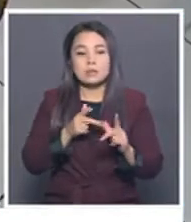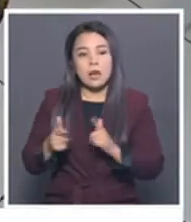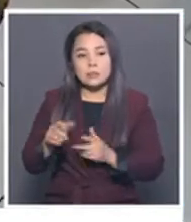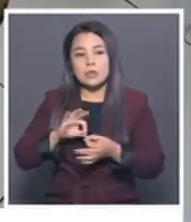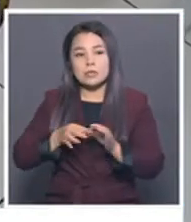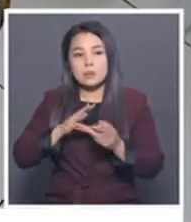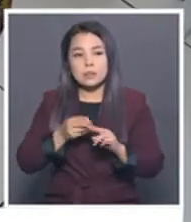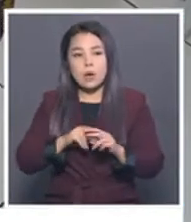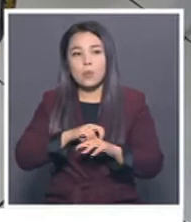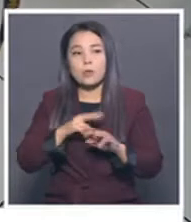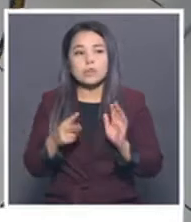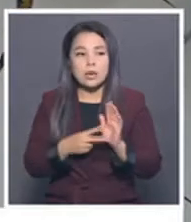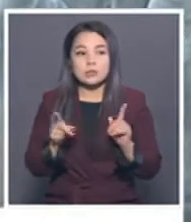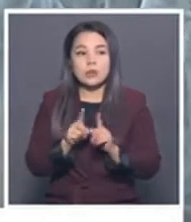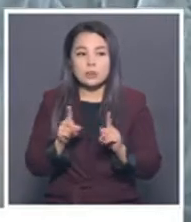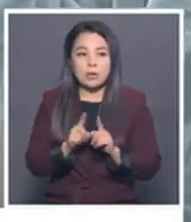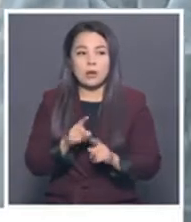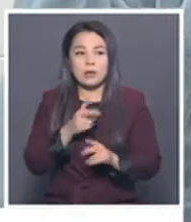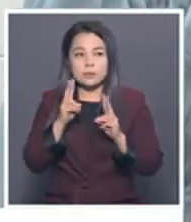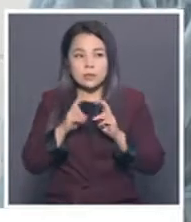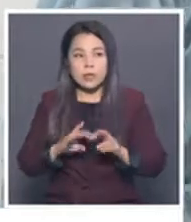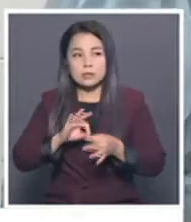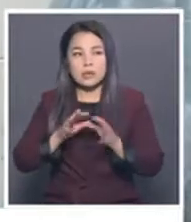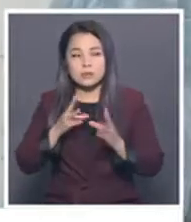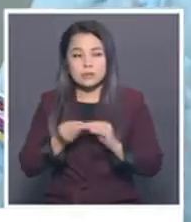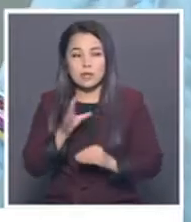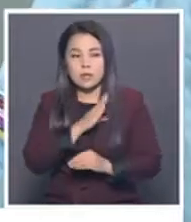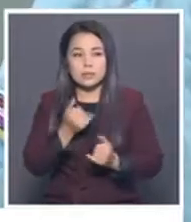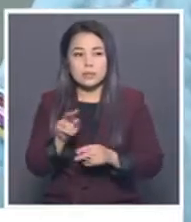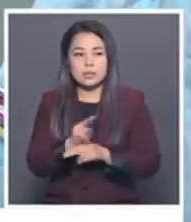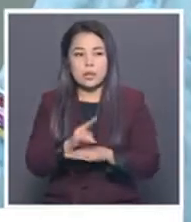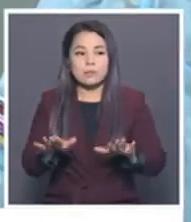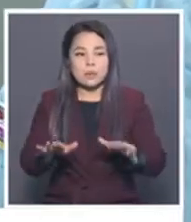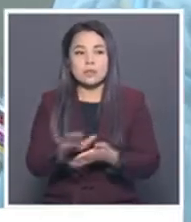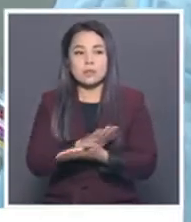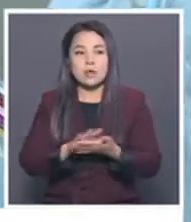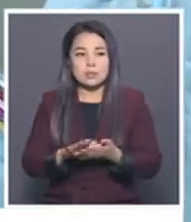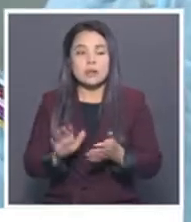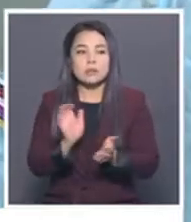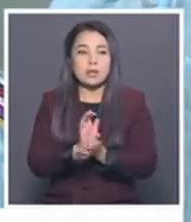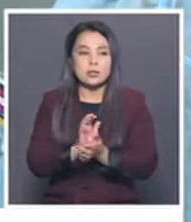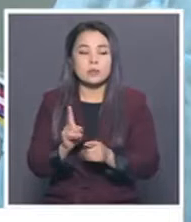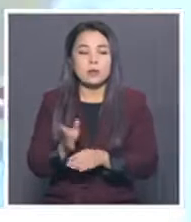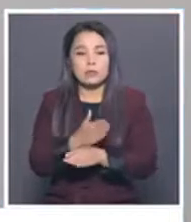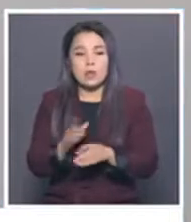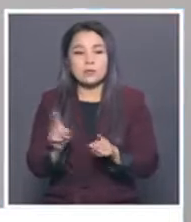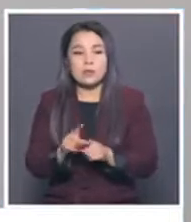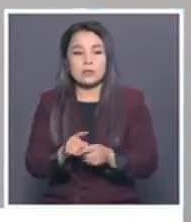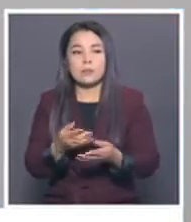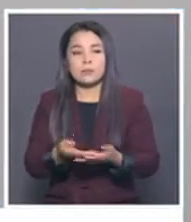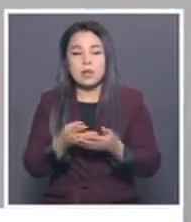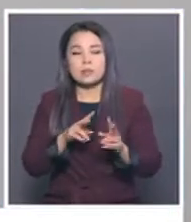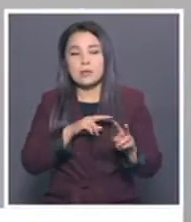17-ші емхананы аралап, дайындықты тексеріп шықты. Мәселен, емдеу мекемесінде таза және кір аумақтар арнайы бөлінген, сүзгілеу мен